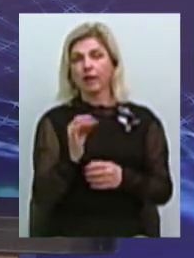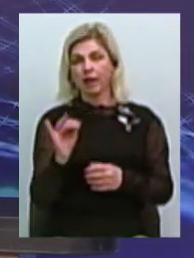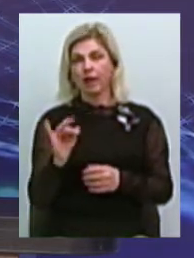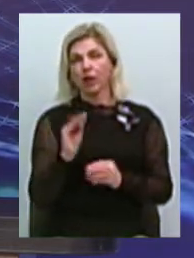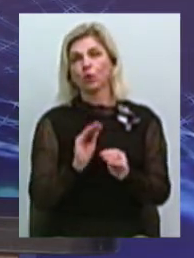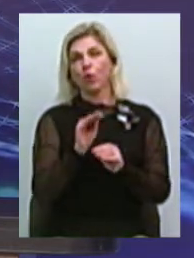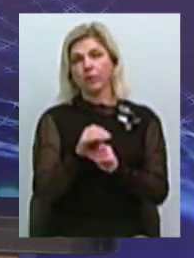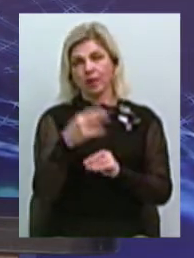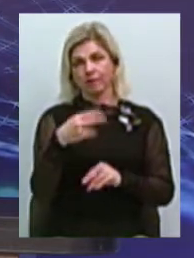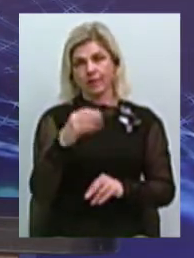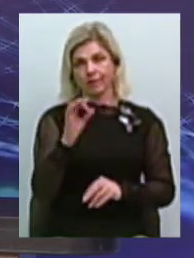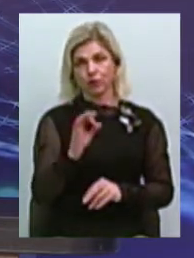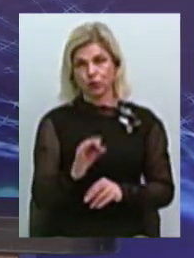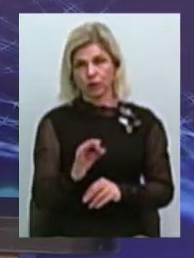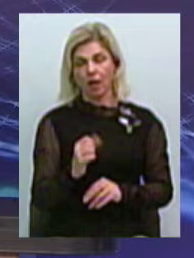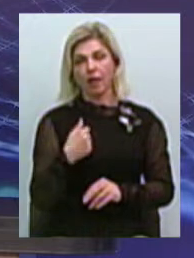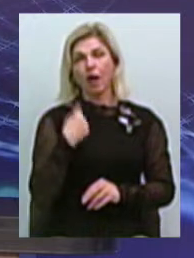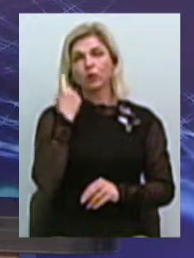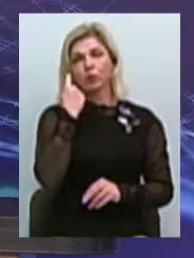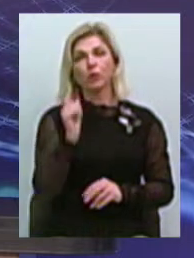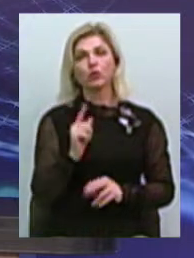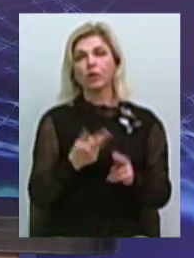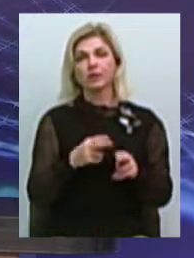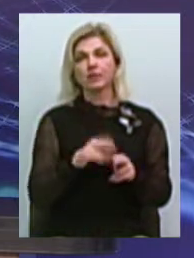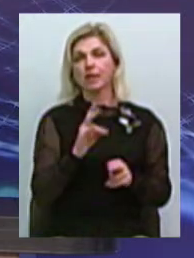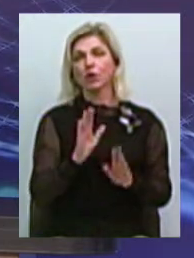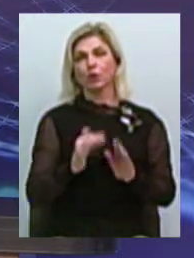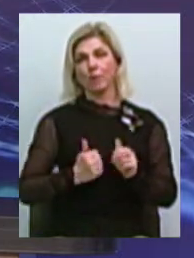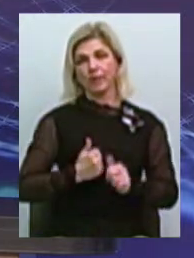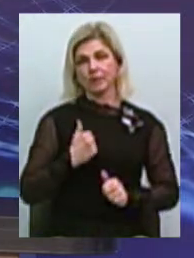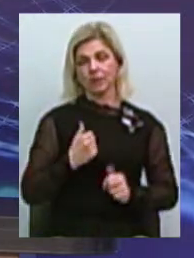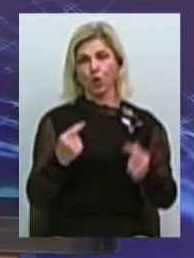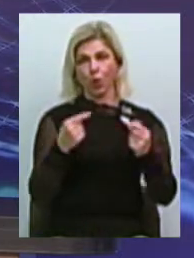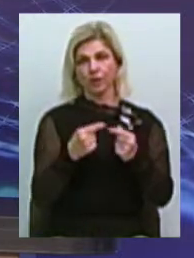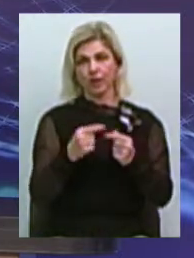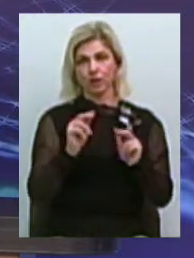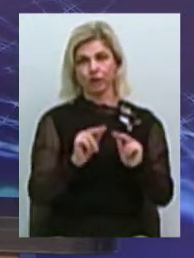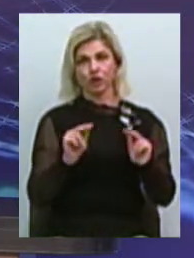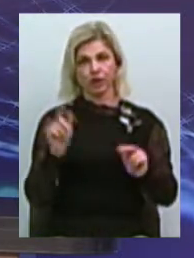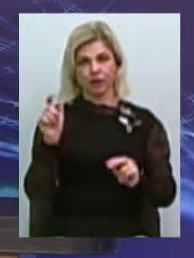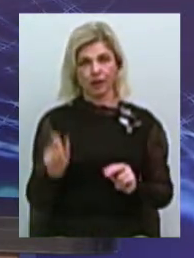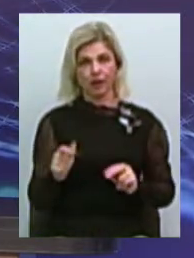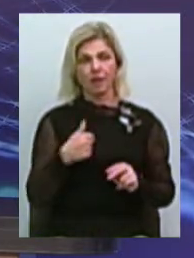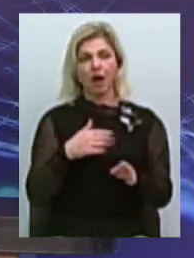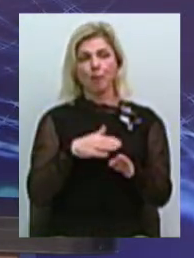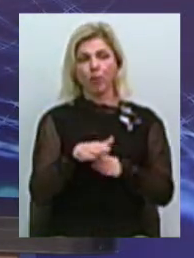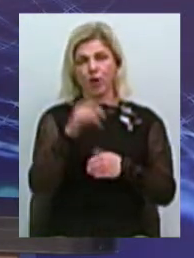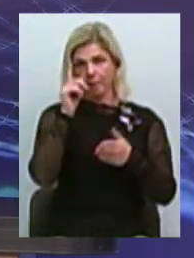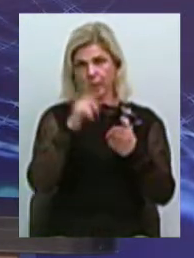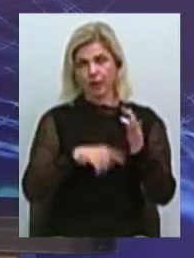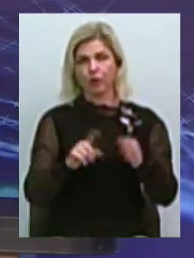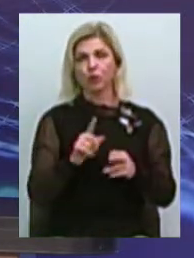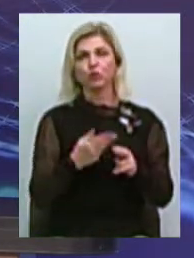доплати 20%. Але я так гадаю, що це не лише престижність конкретного вчителя. Я абсолютно переконана,